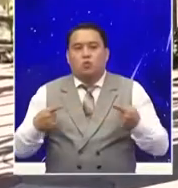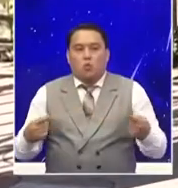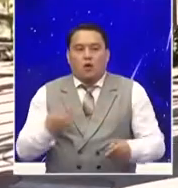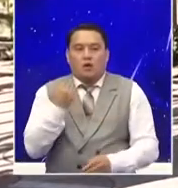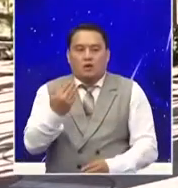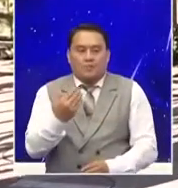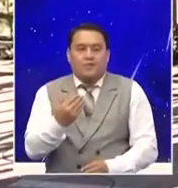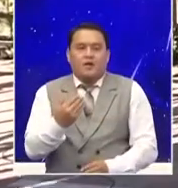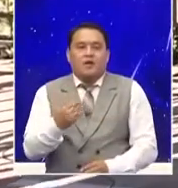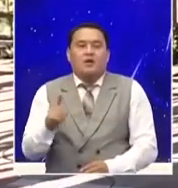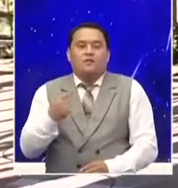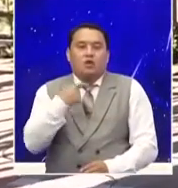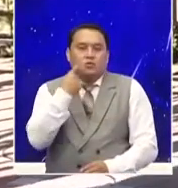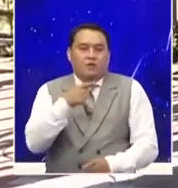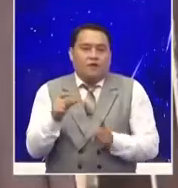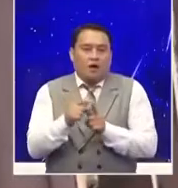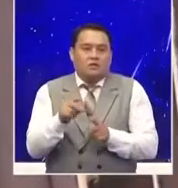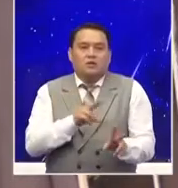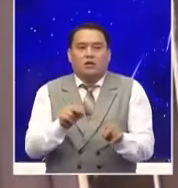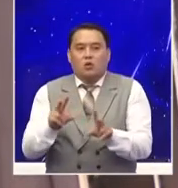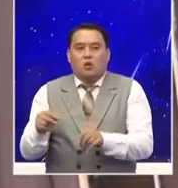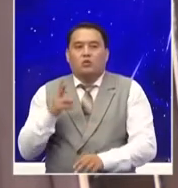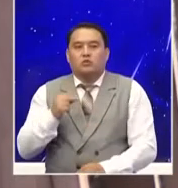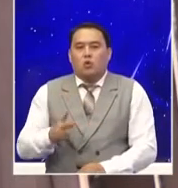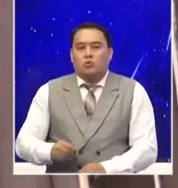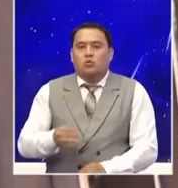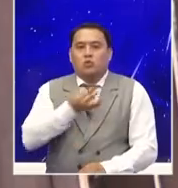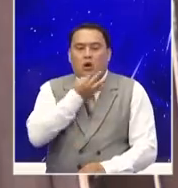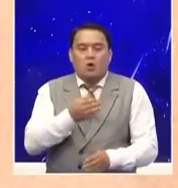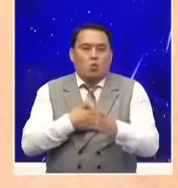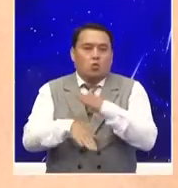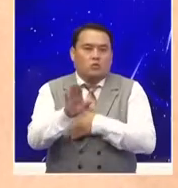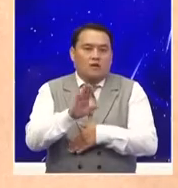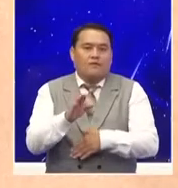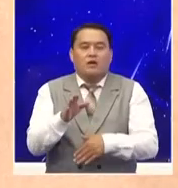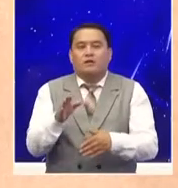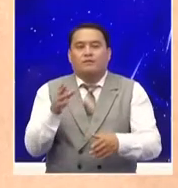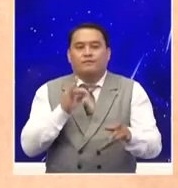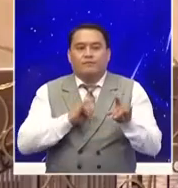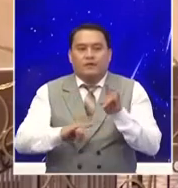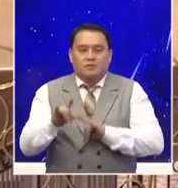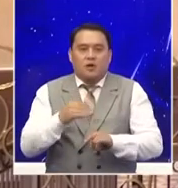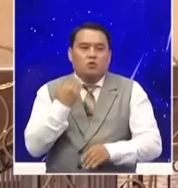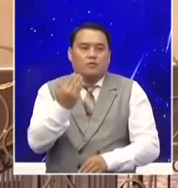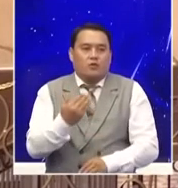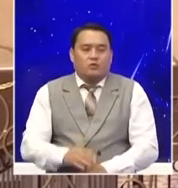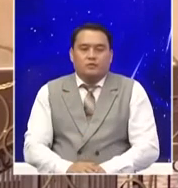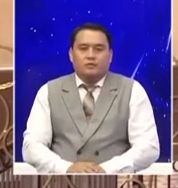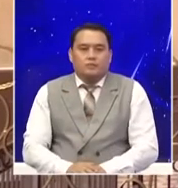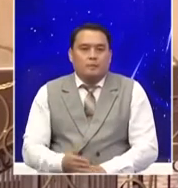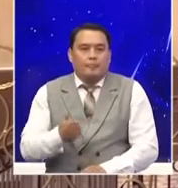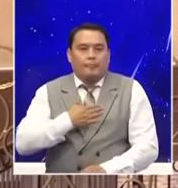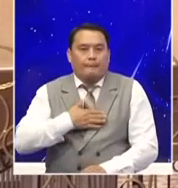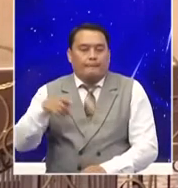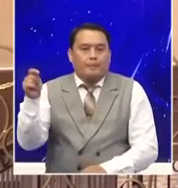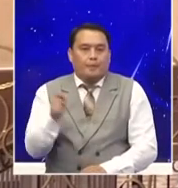Инна Шестаковская. По ее словам, ее счастливая дочурка с раннего утра бежит к своим друзьям-воспитательницам. Очень скучали, наконец-то